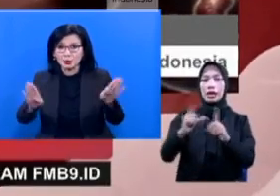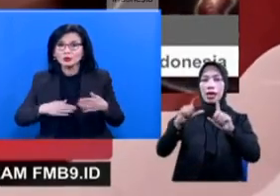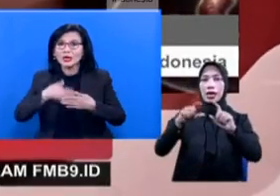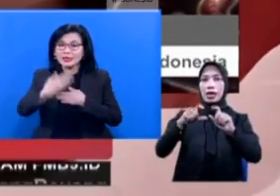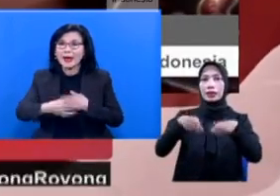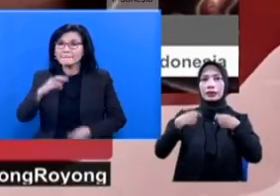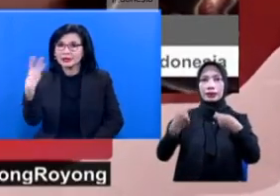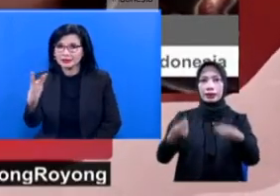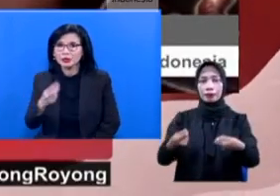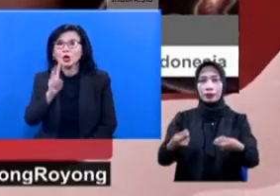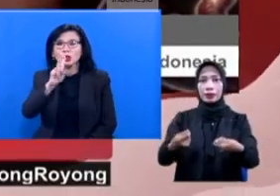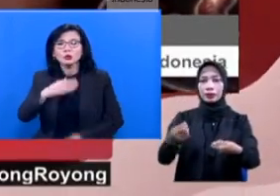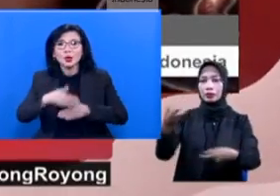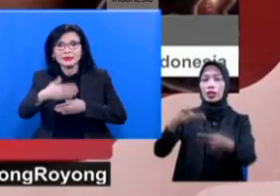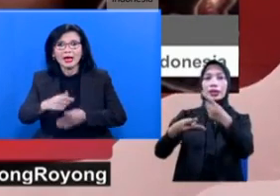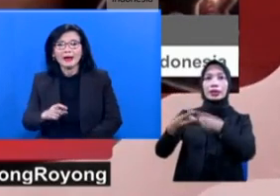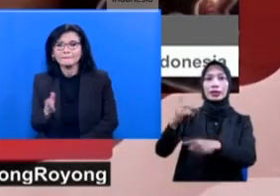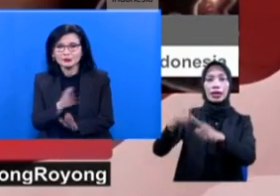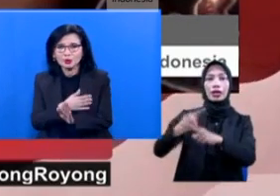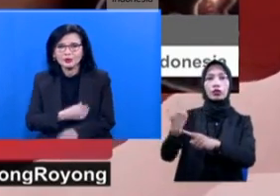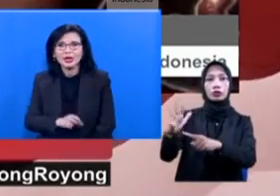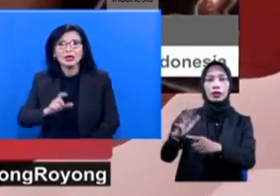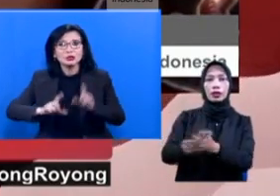Jadi untuk dua tahap awal itu kita sudah punya